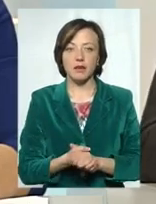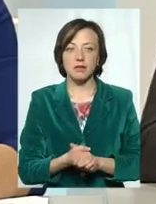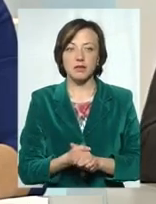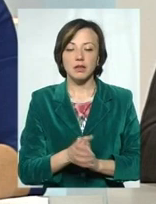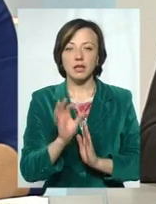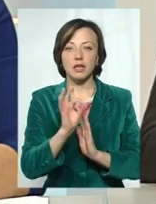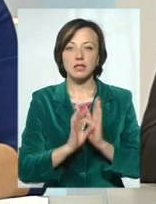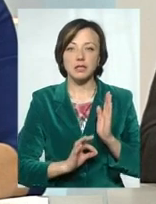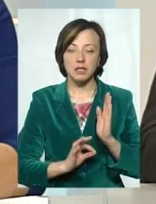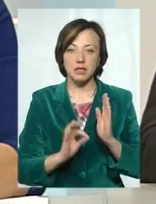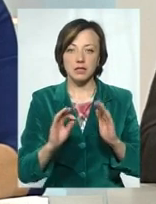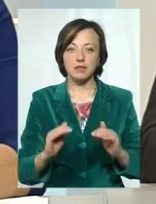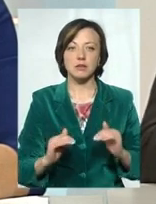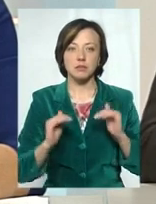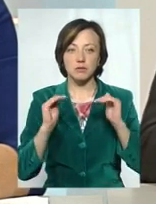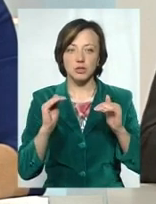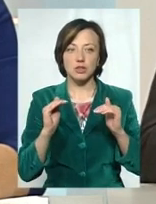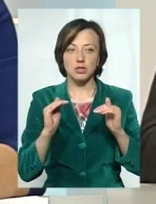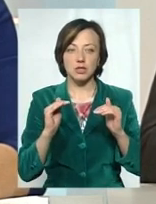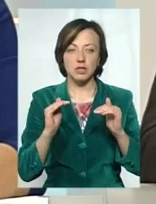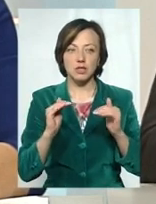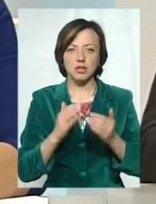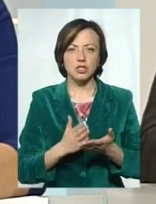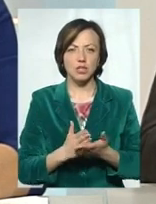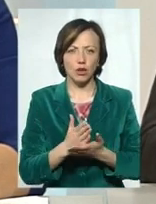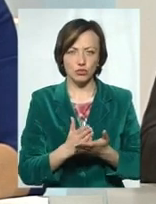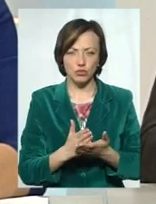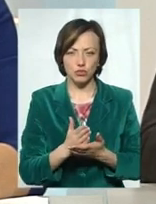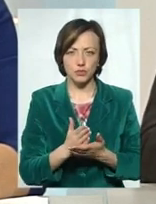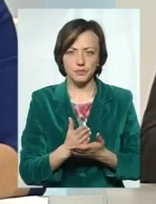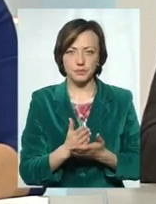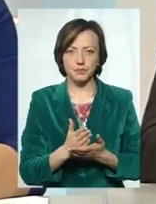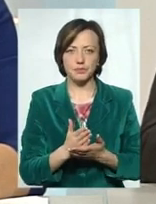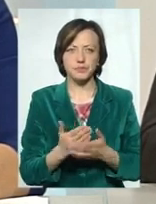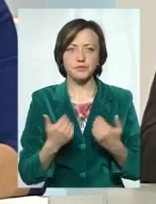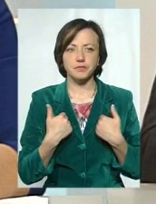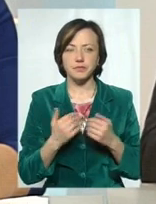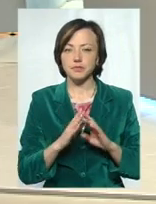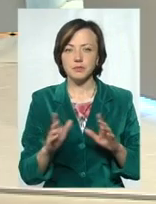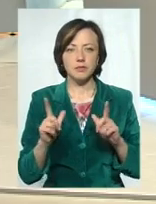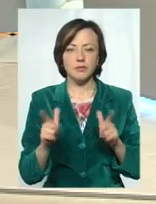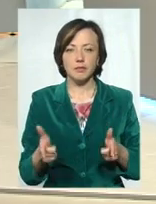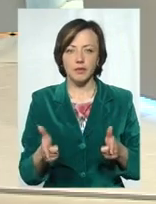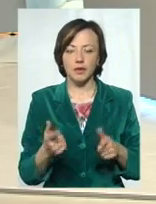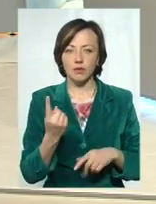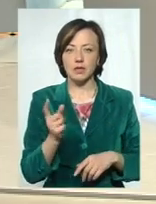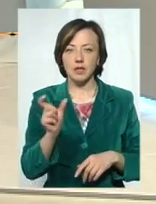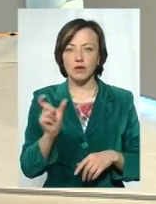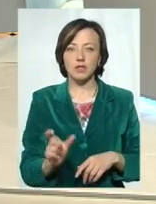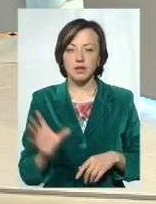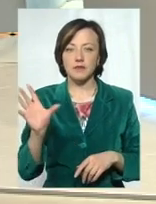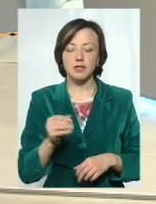різке збільшення стажу. При всьому при тому, що я не погоджуюсь з тим, що одна людина все